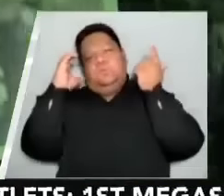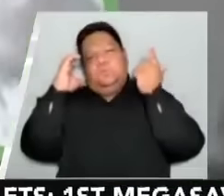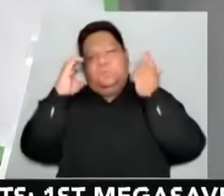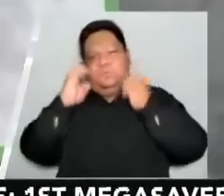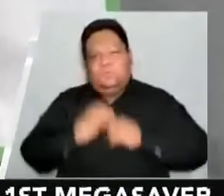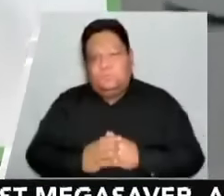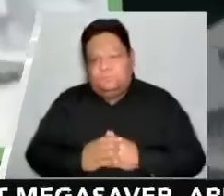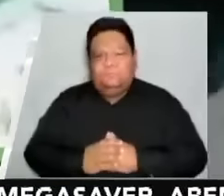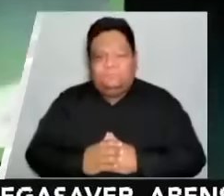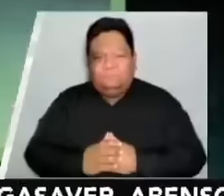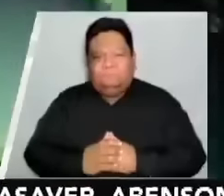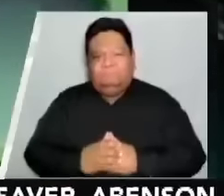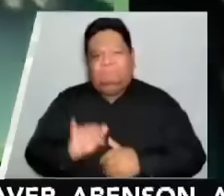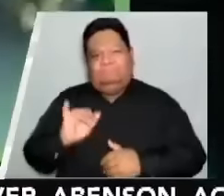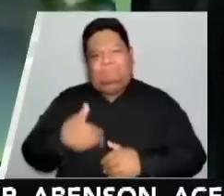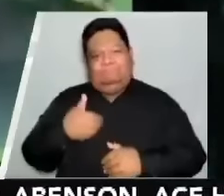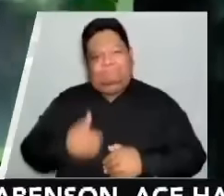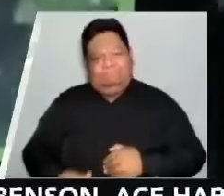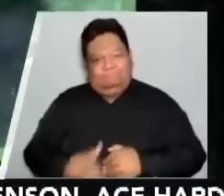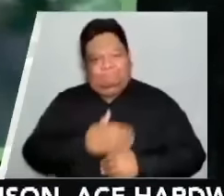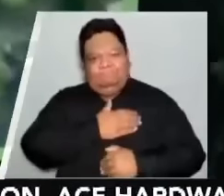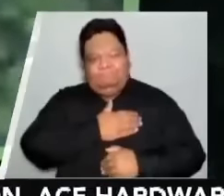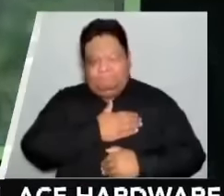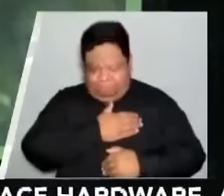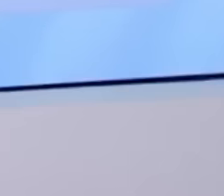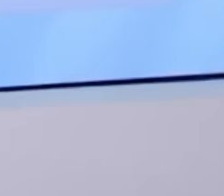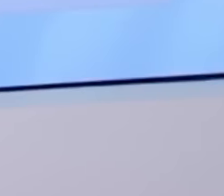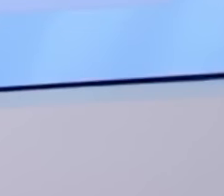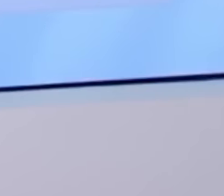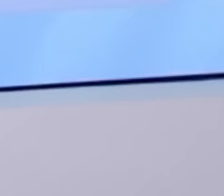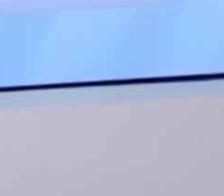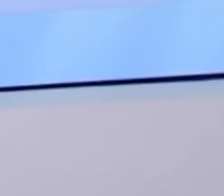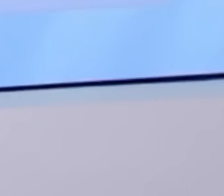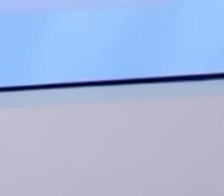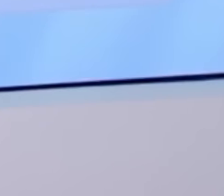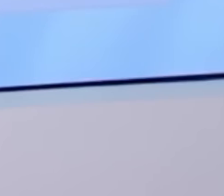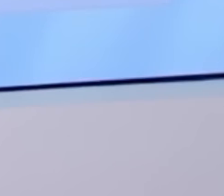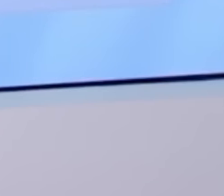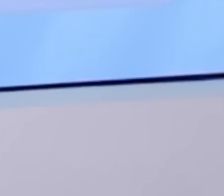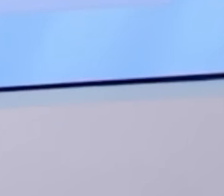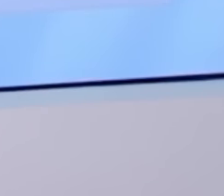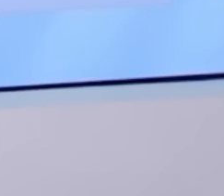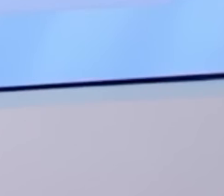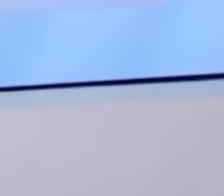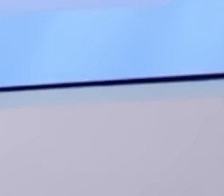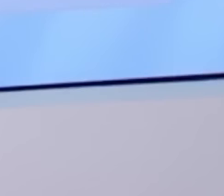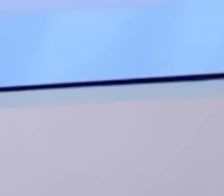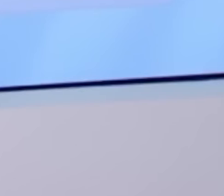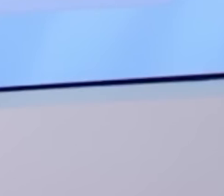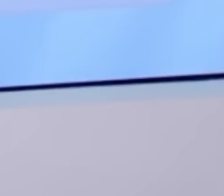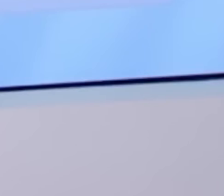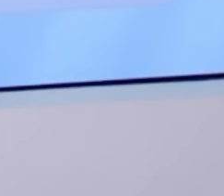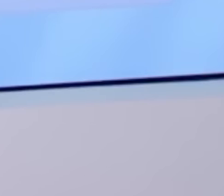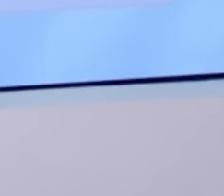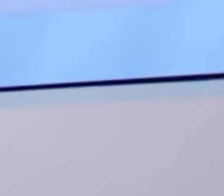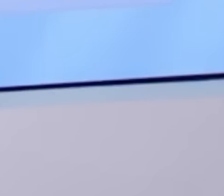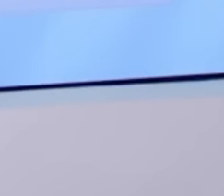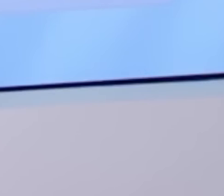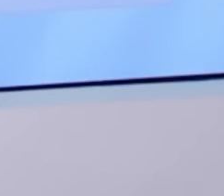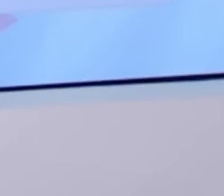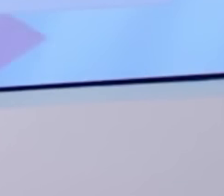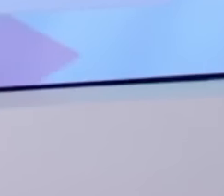nagbabalita para sa GMA integrated news huwag magpahuli sa mga balitang dapat ninyong malaman